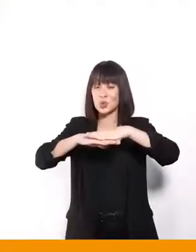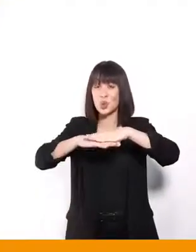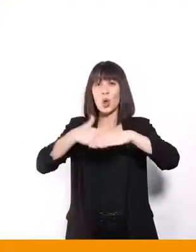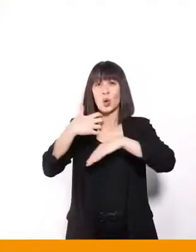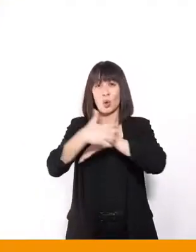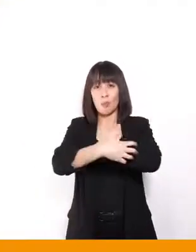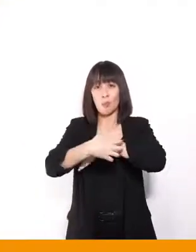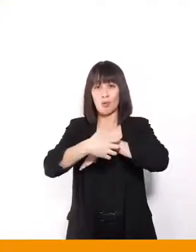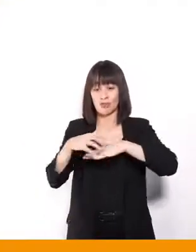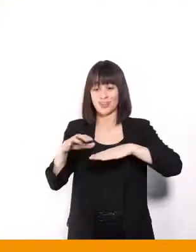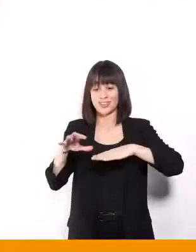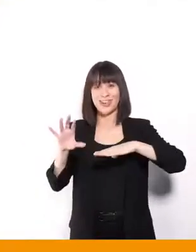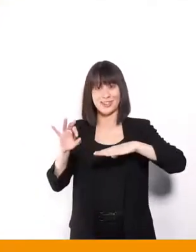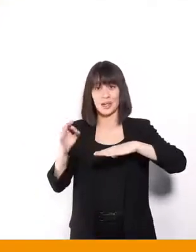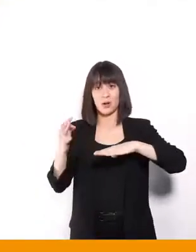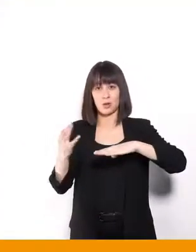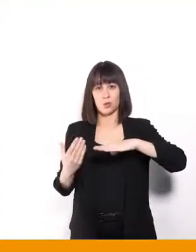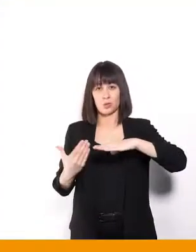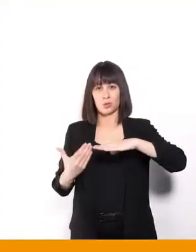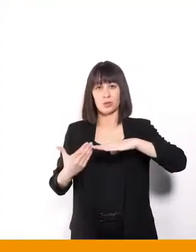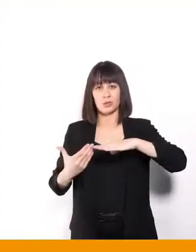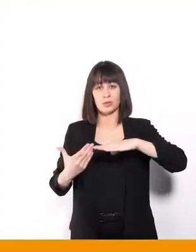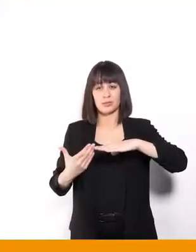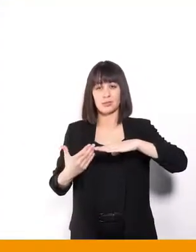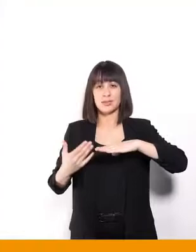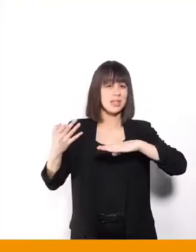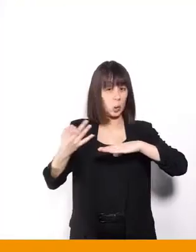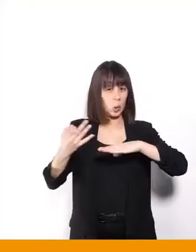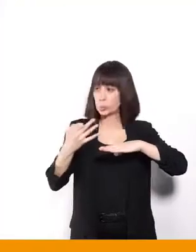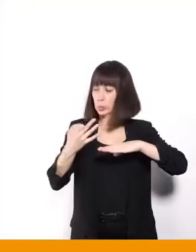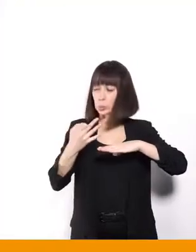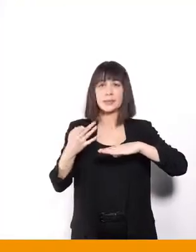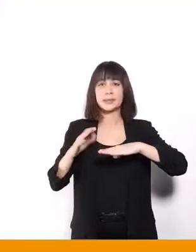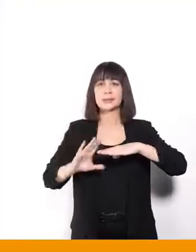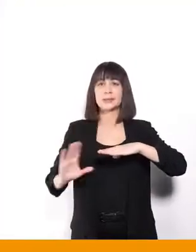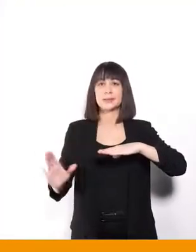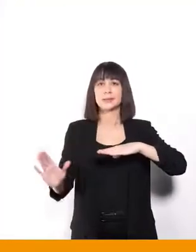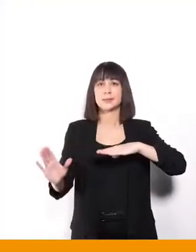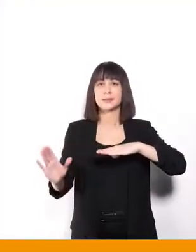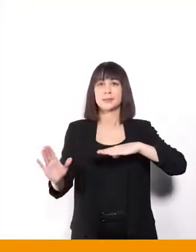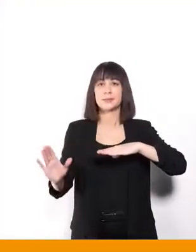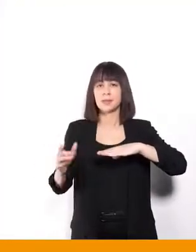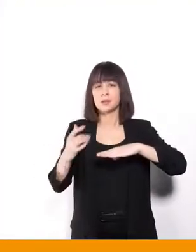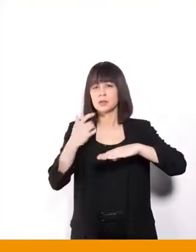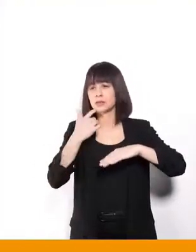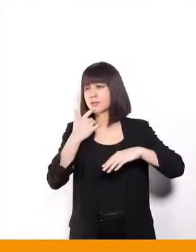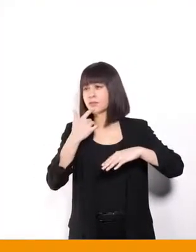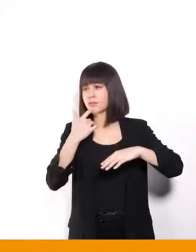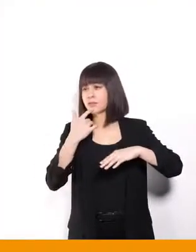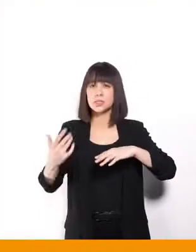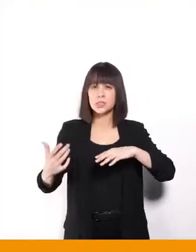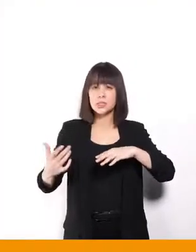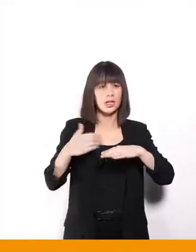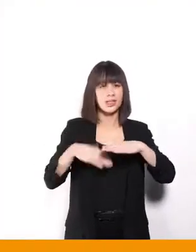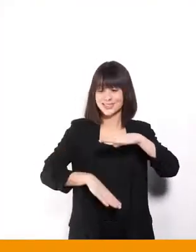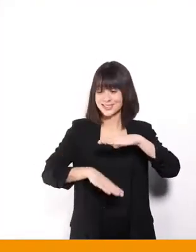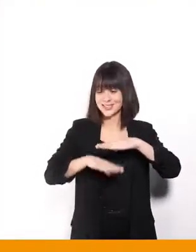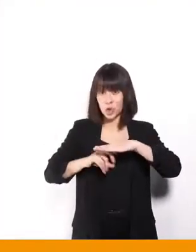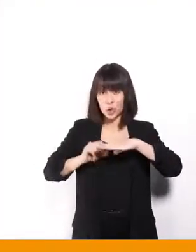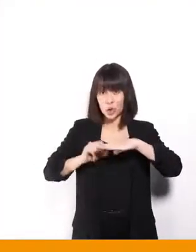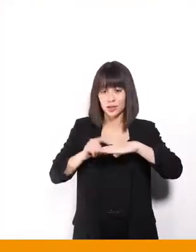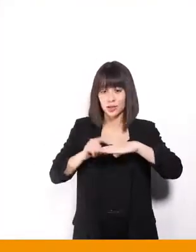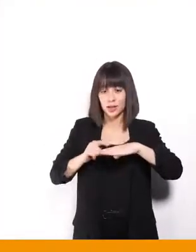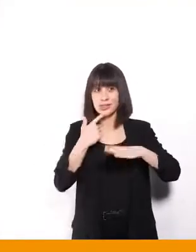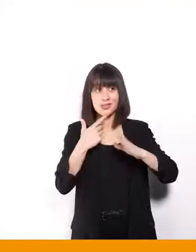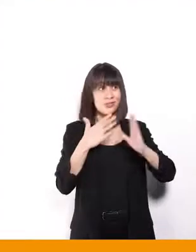et donc qui est automatique, donc y compris qui ne nécessite pas de passer par des demandes, des justificatifs et tout